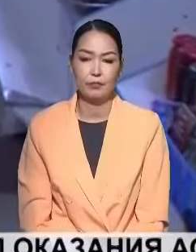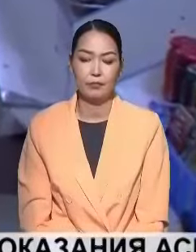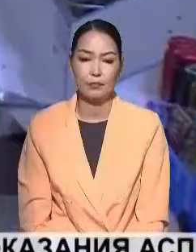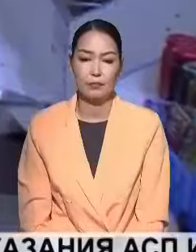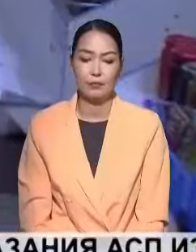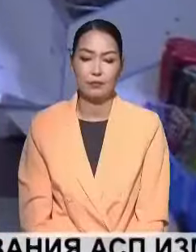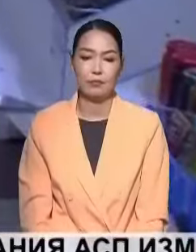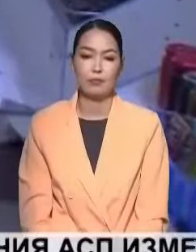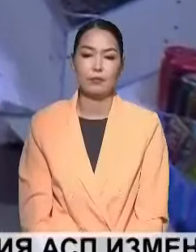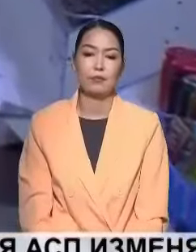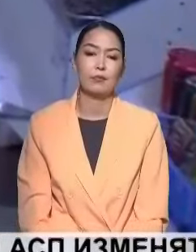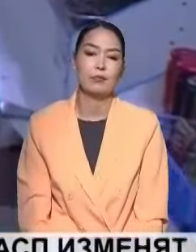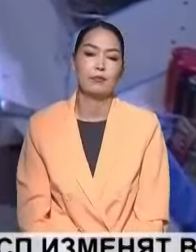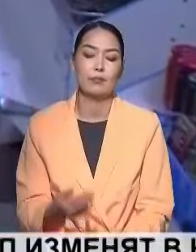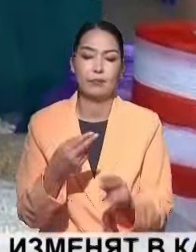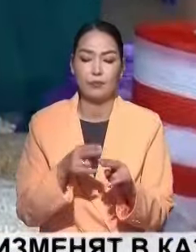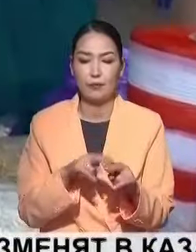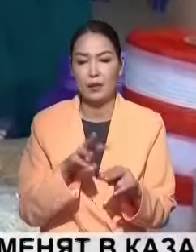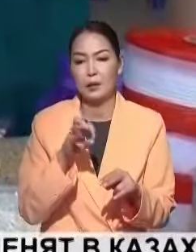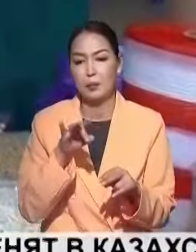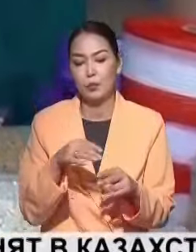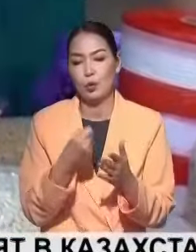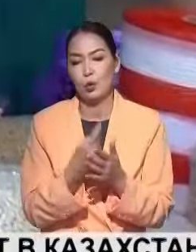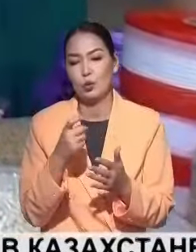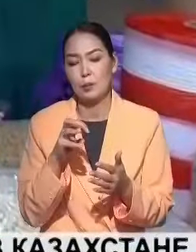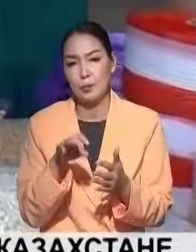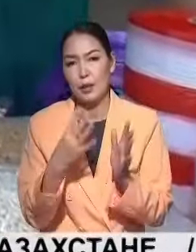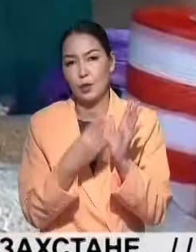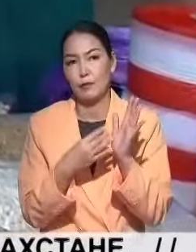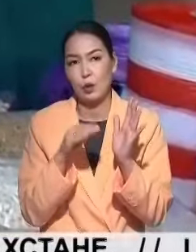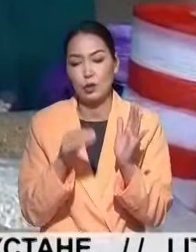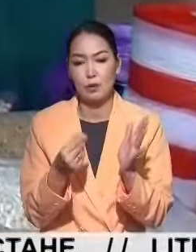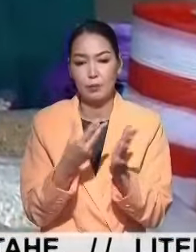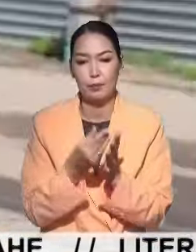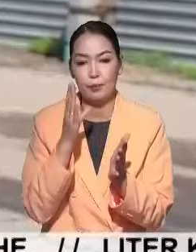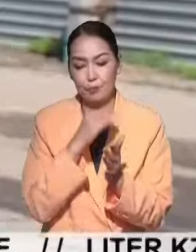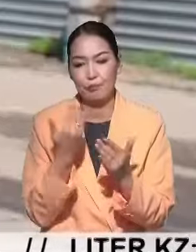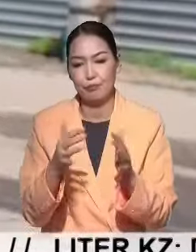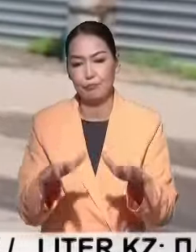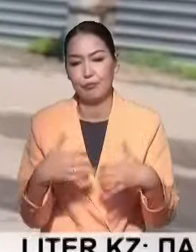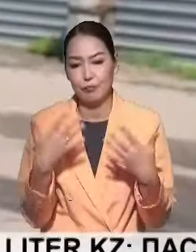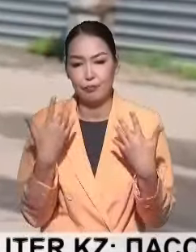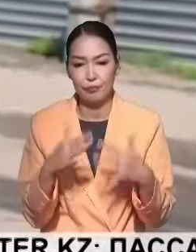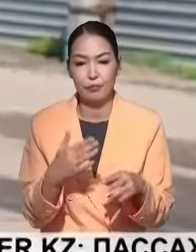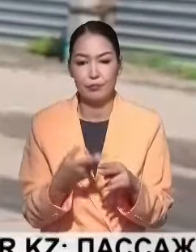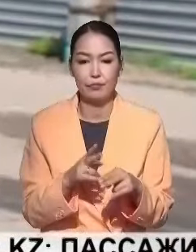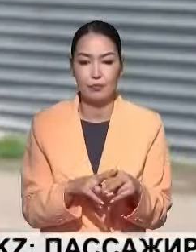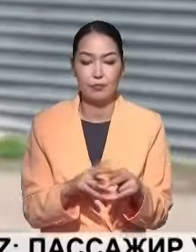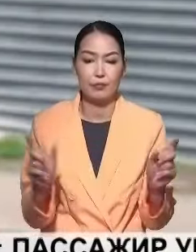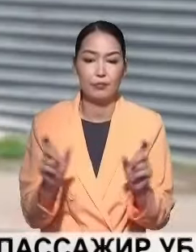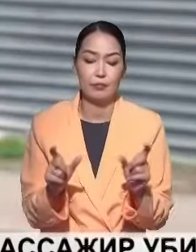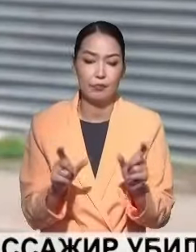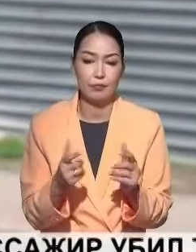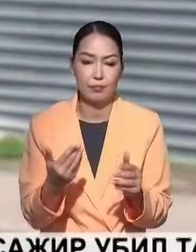Продавца оштрафовали на 25 МРП. Это, к слову, больше 90 тысяч тенге. Товар конфисковали. Сифуллина, 47, торгового дома «Артем».